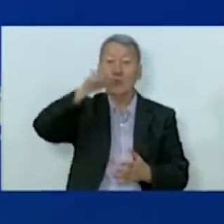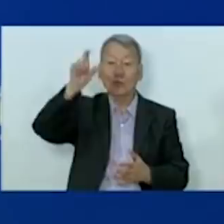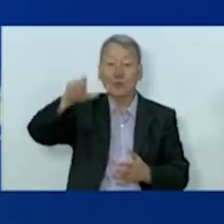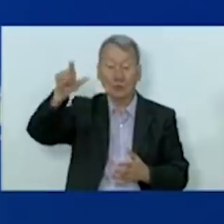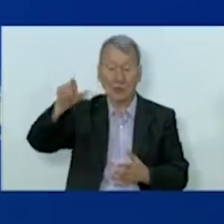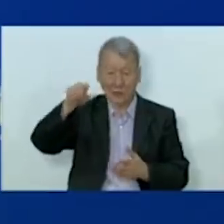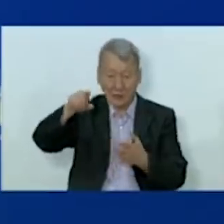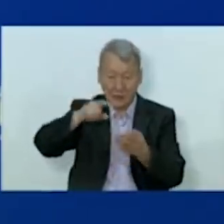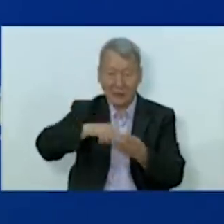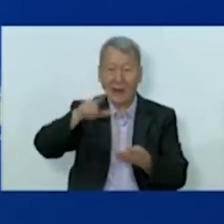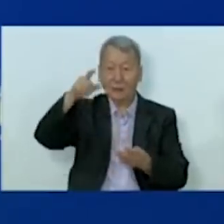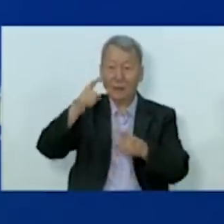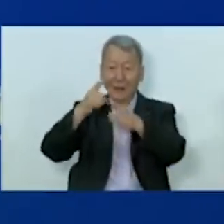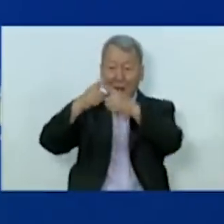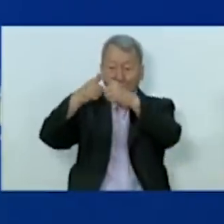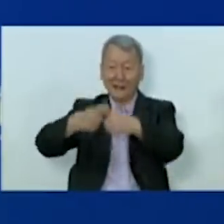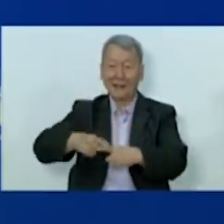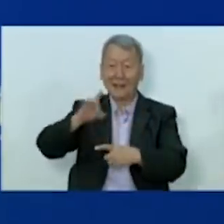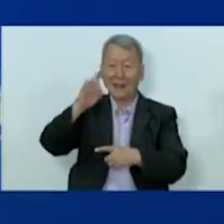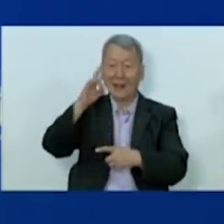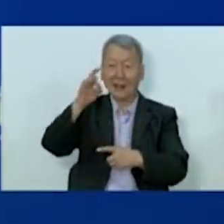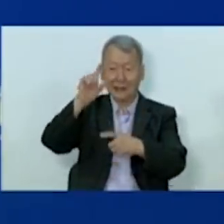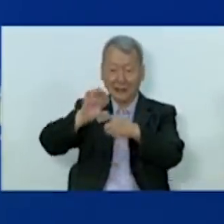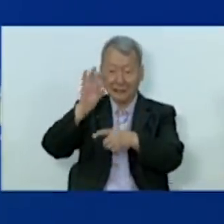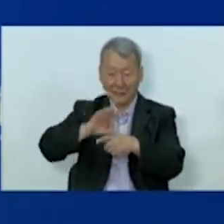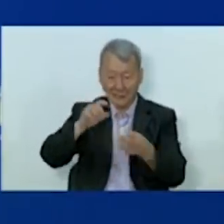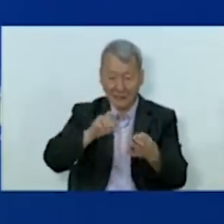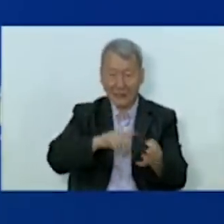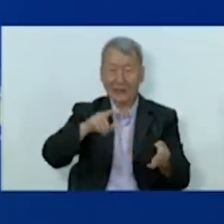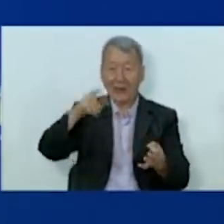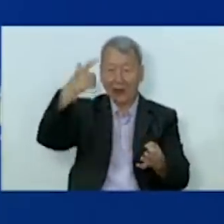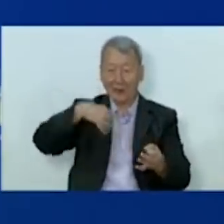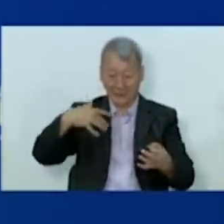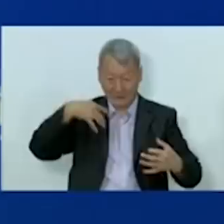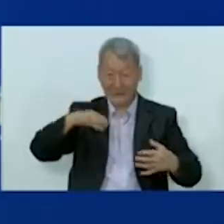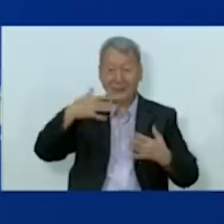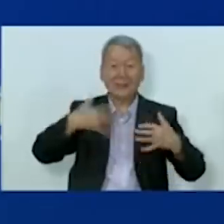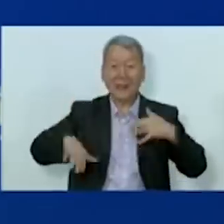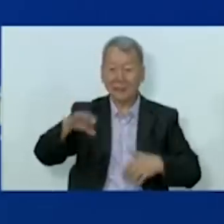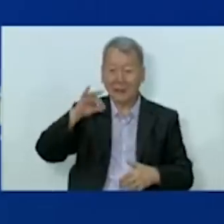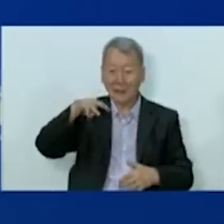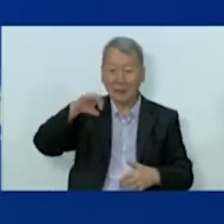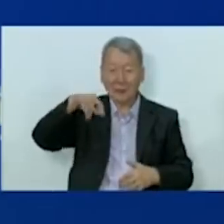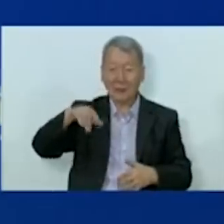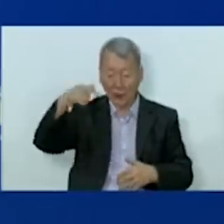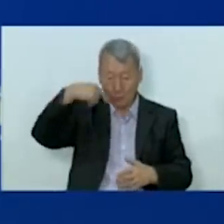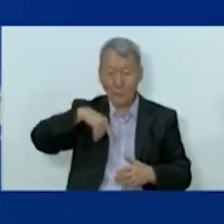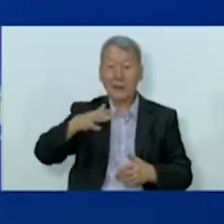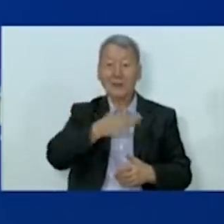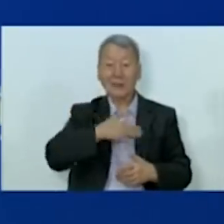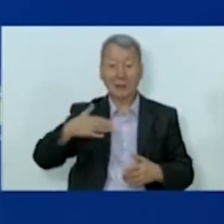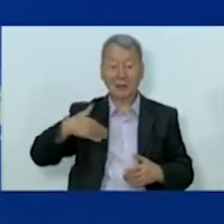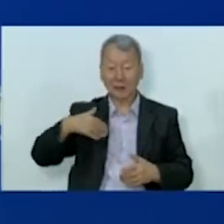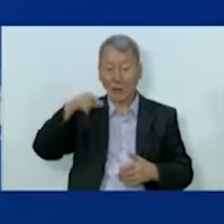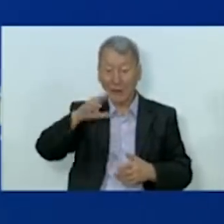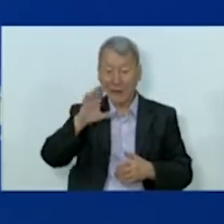кажети жок. Дарыгердин айтканын туура так аткаруу зарыл. COVID-19 бул жугуу мүмкүнчүлүгү абдан жогору жана агрессивдүү вирус. Ал өпкөнү гана